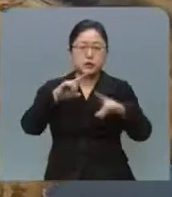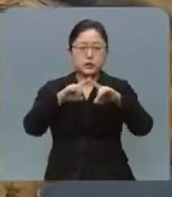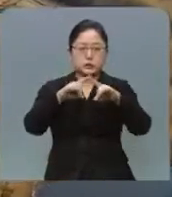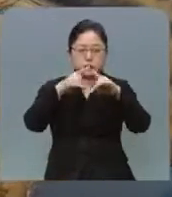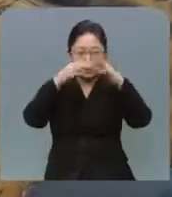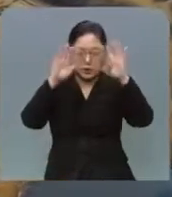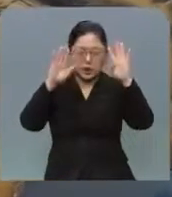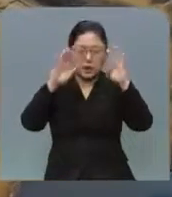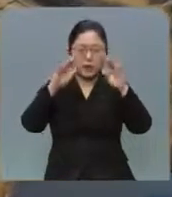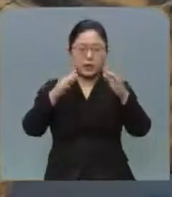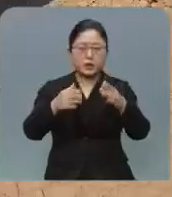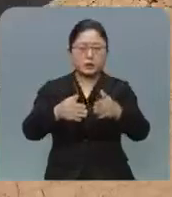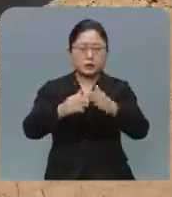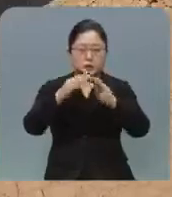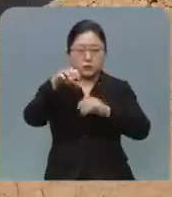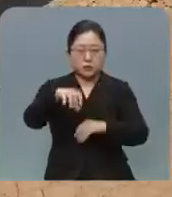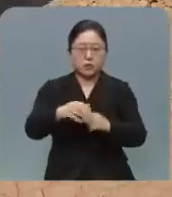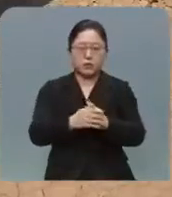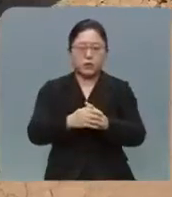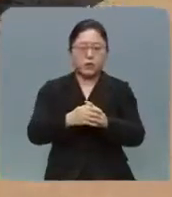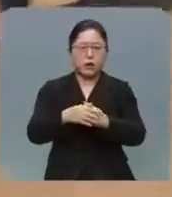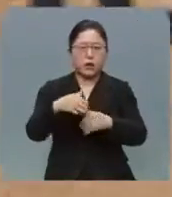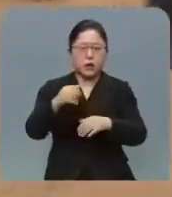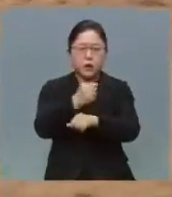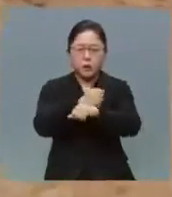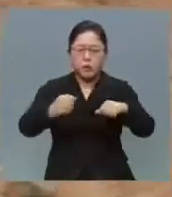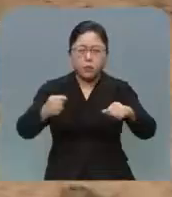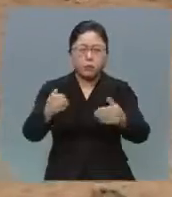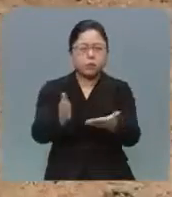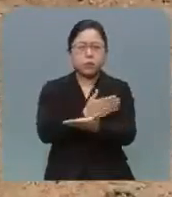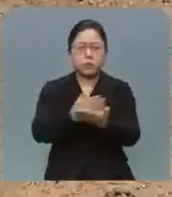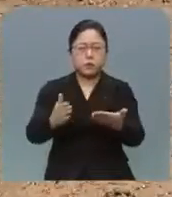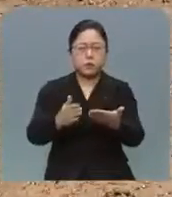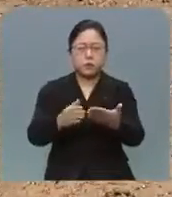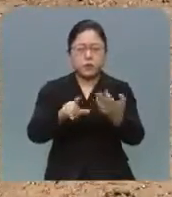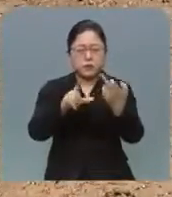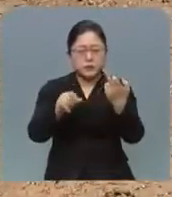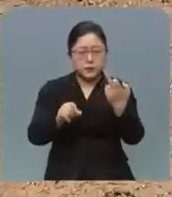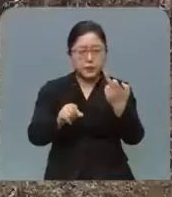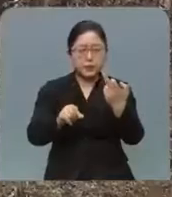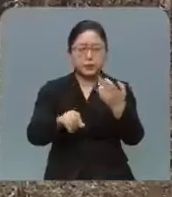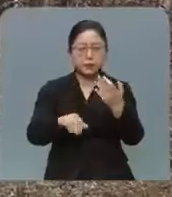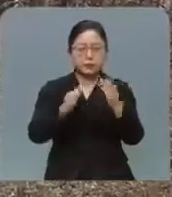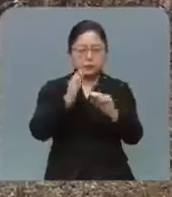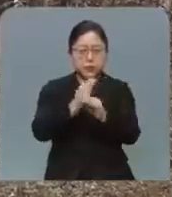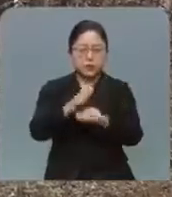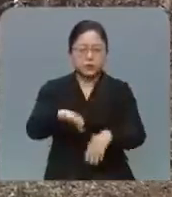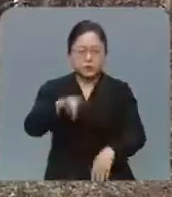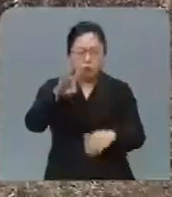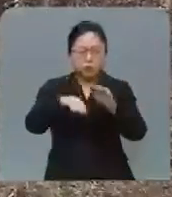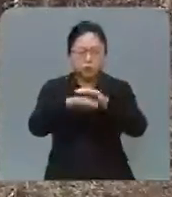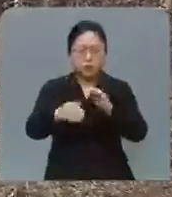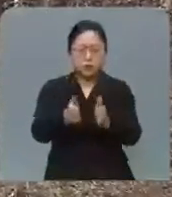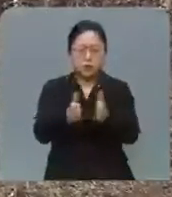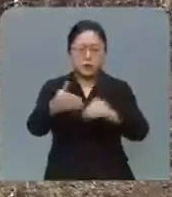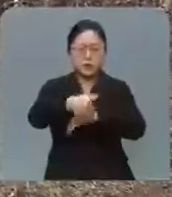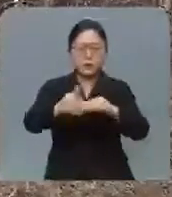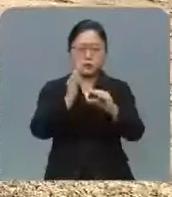한국에너지공대가 들어설 부지입니다. 아직은 허허벌판이지만 이달 안에 첫 도시기반 시설 공사가 시작될